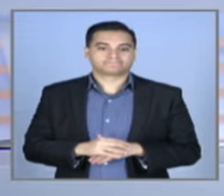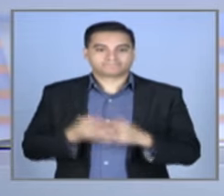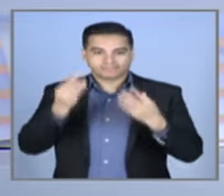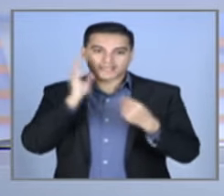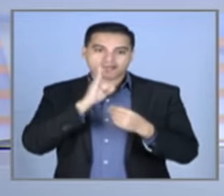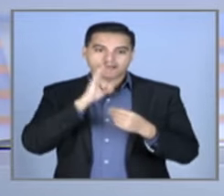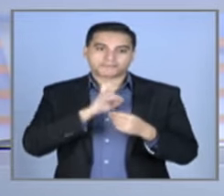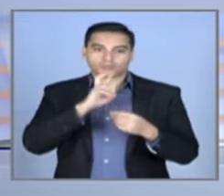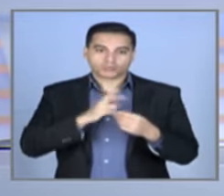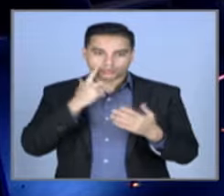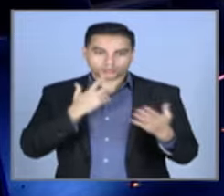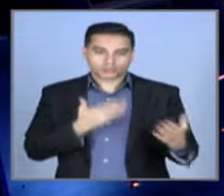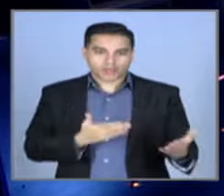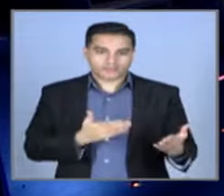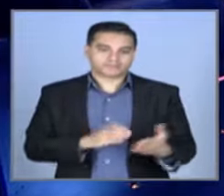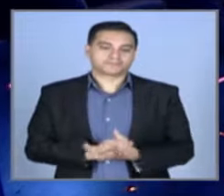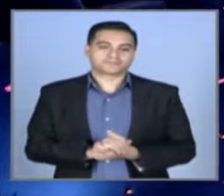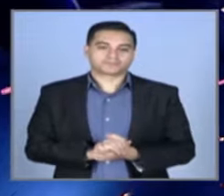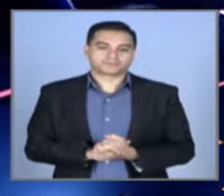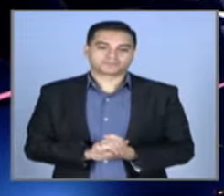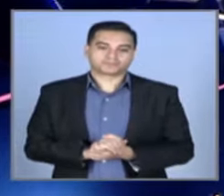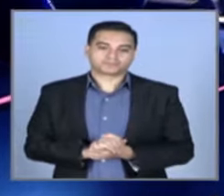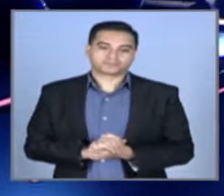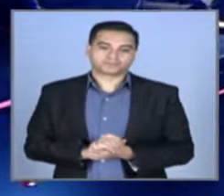علم والسؤال هو